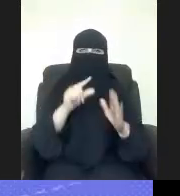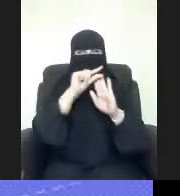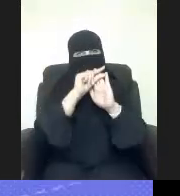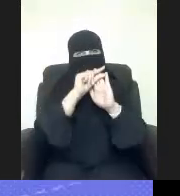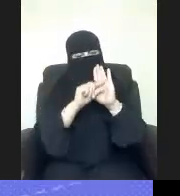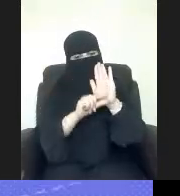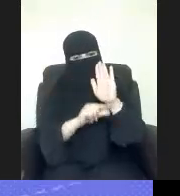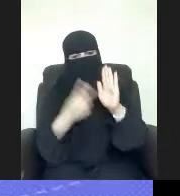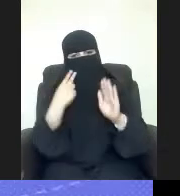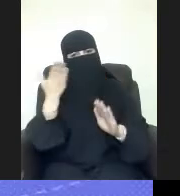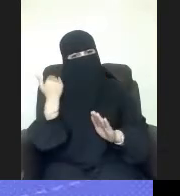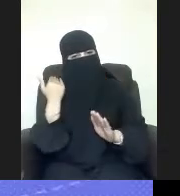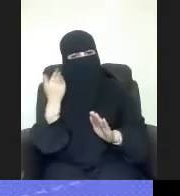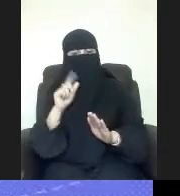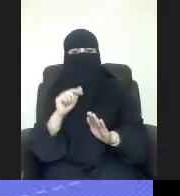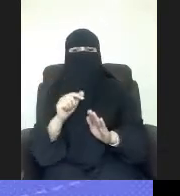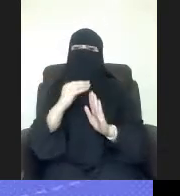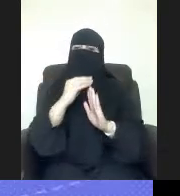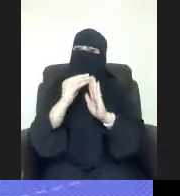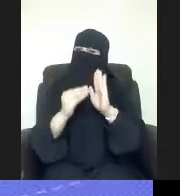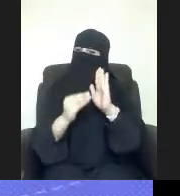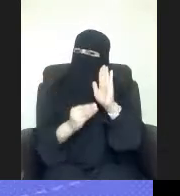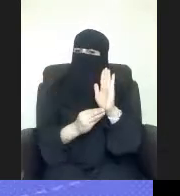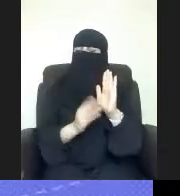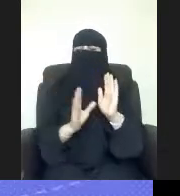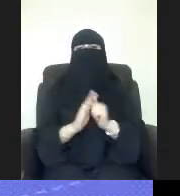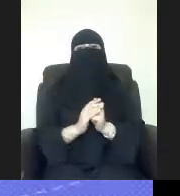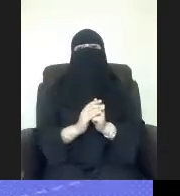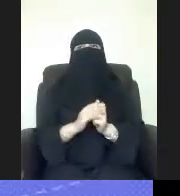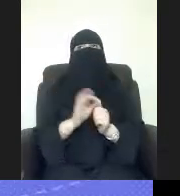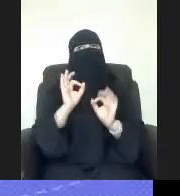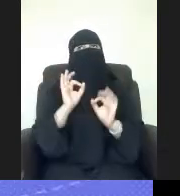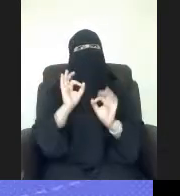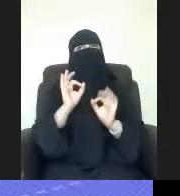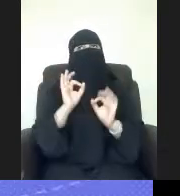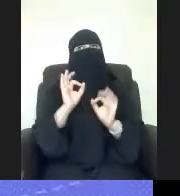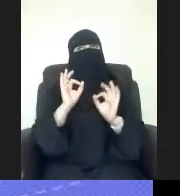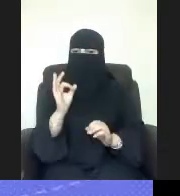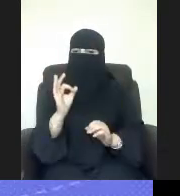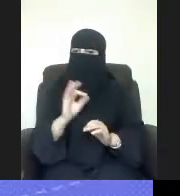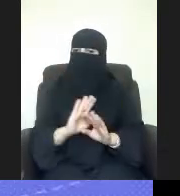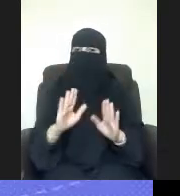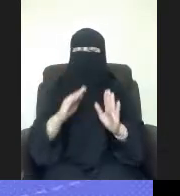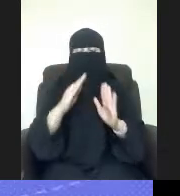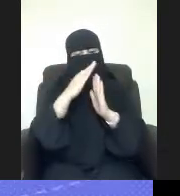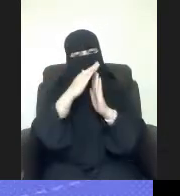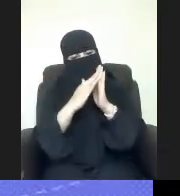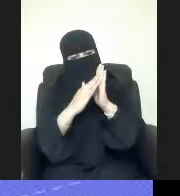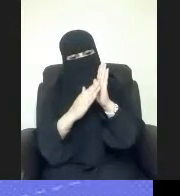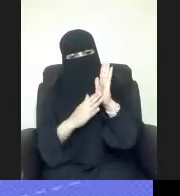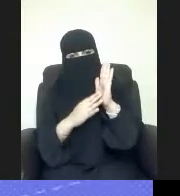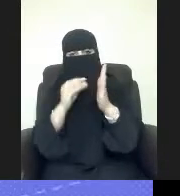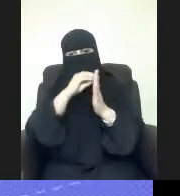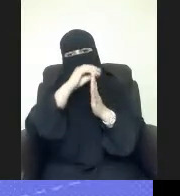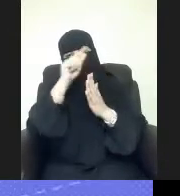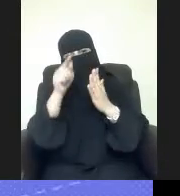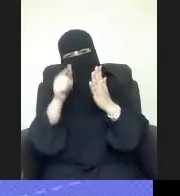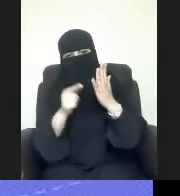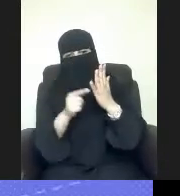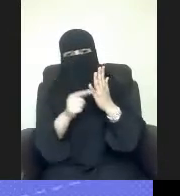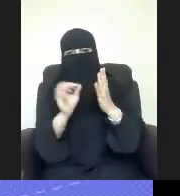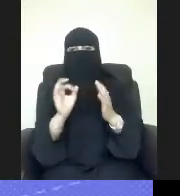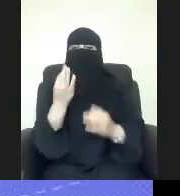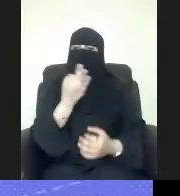الورقة التي لدي سأتجاوزها سريعا بحكم أنك غطيتها، بارك الله فيك. والمميز أيضا